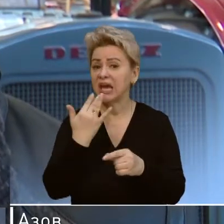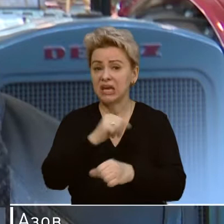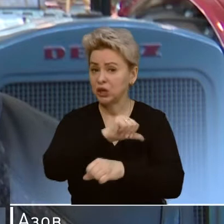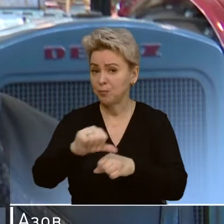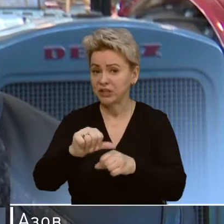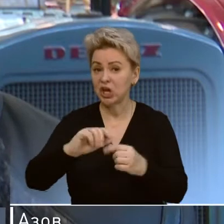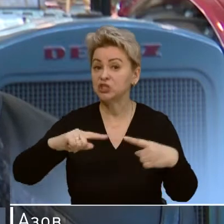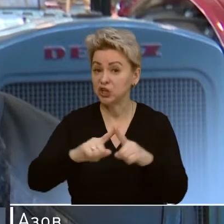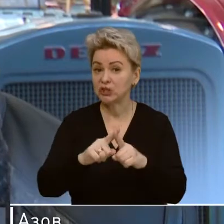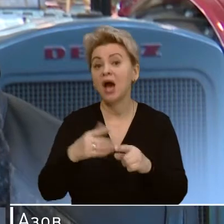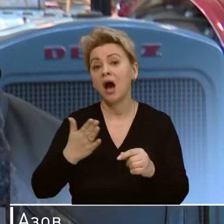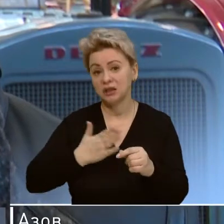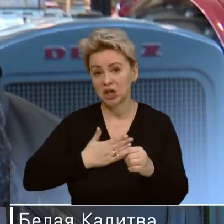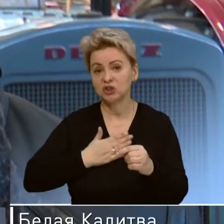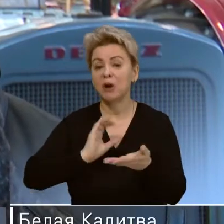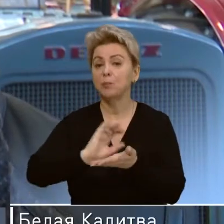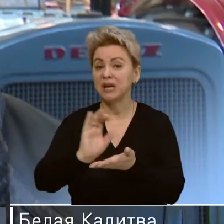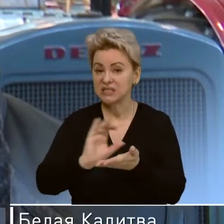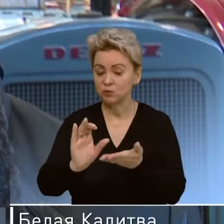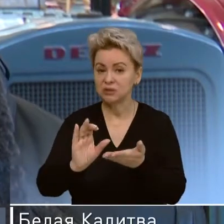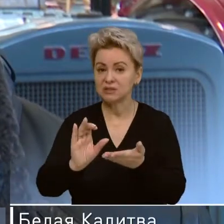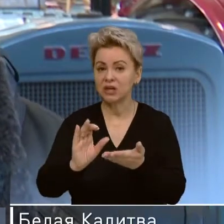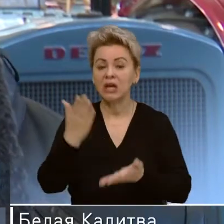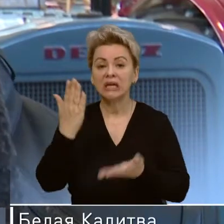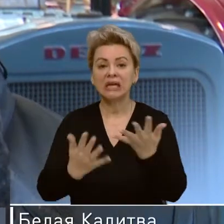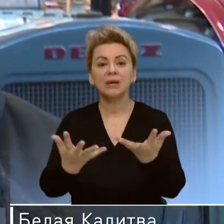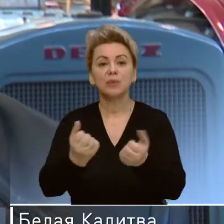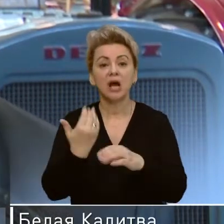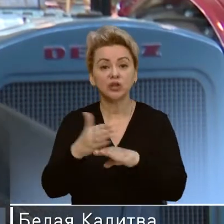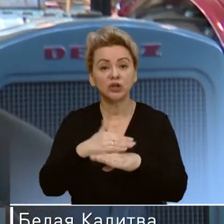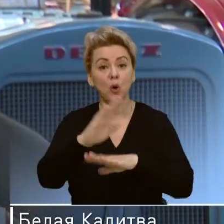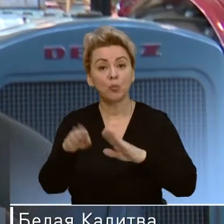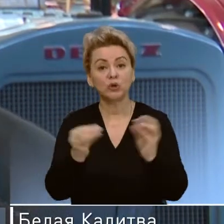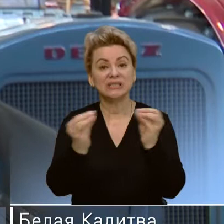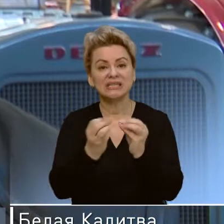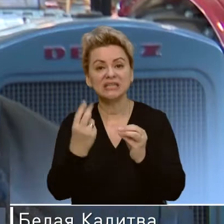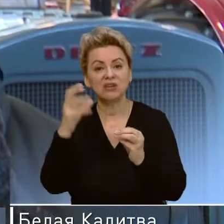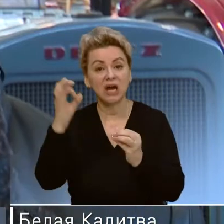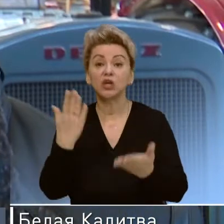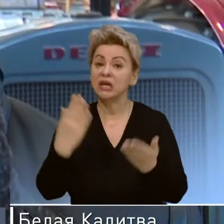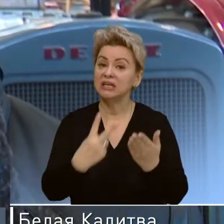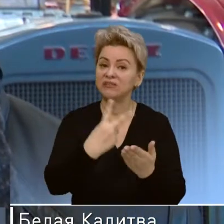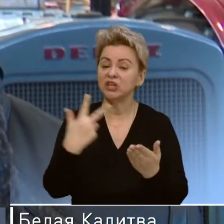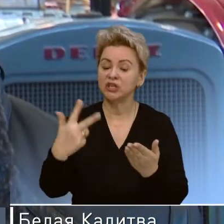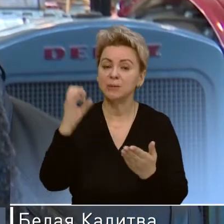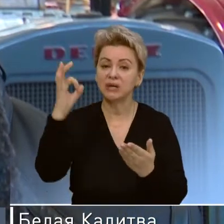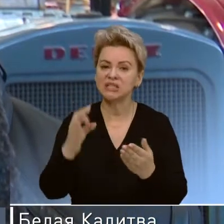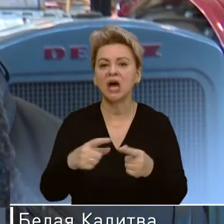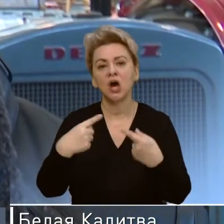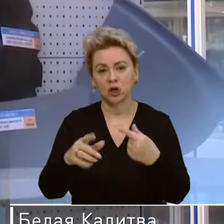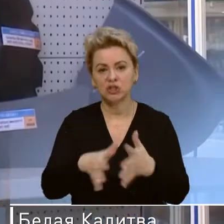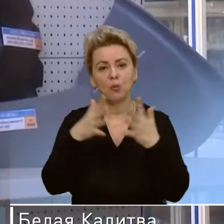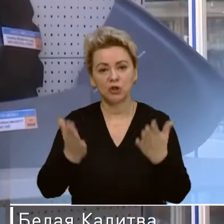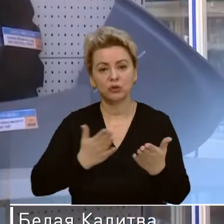техника, получается, российского производства. Или брать кредит по 10-12%, или по 2,5-3%, но разница большая для